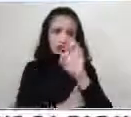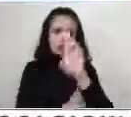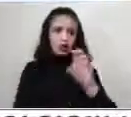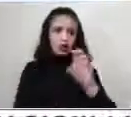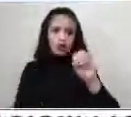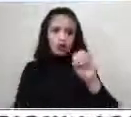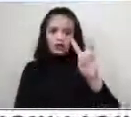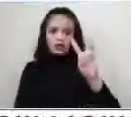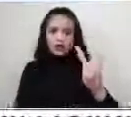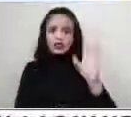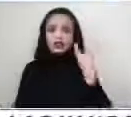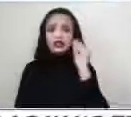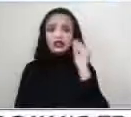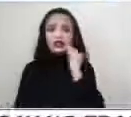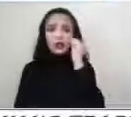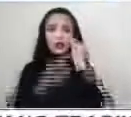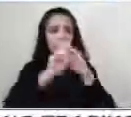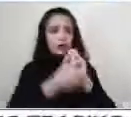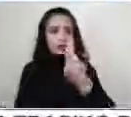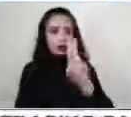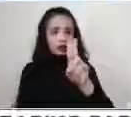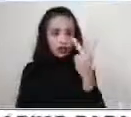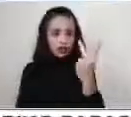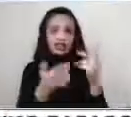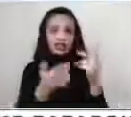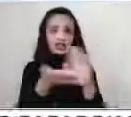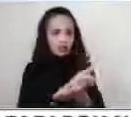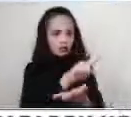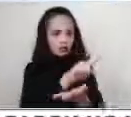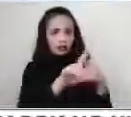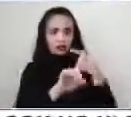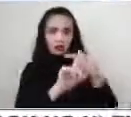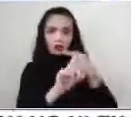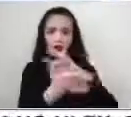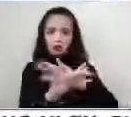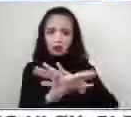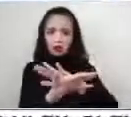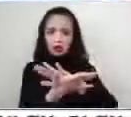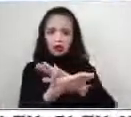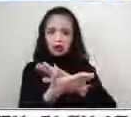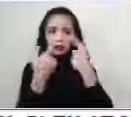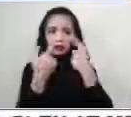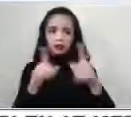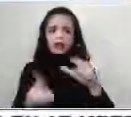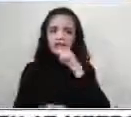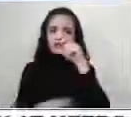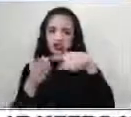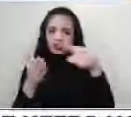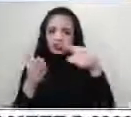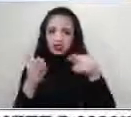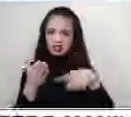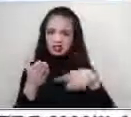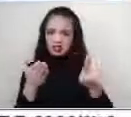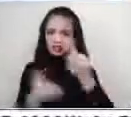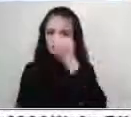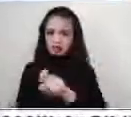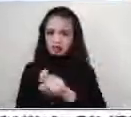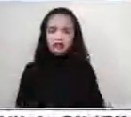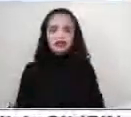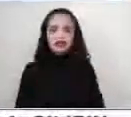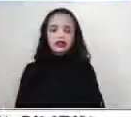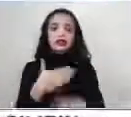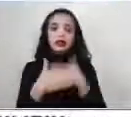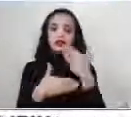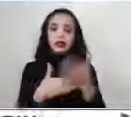studies suggest na 70% more infectious itong bagong strain ng COVID na